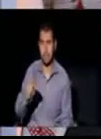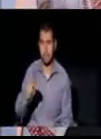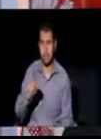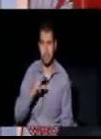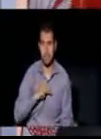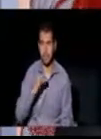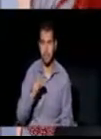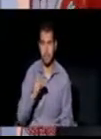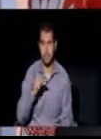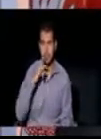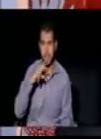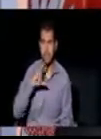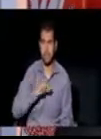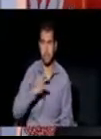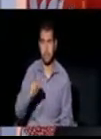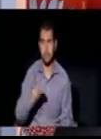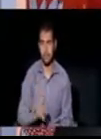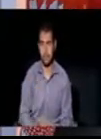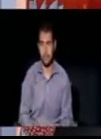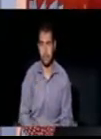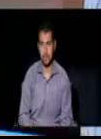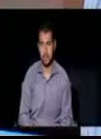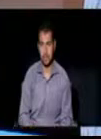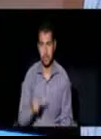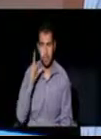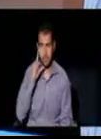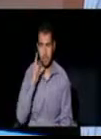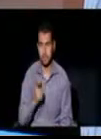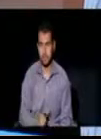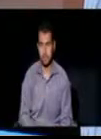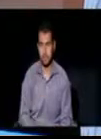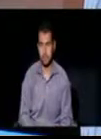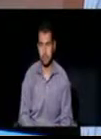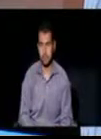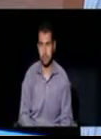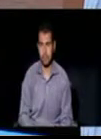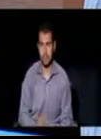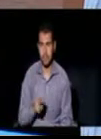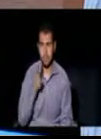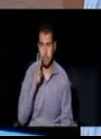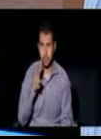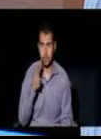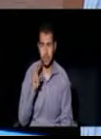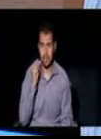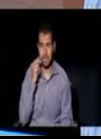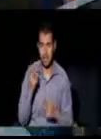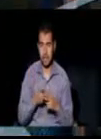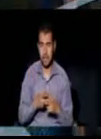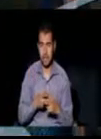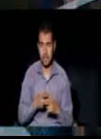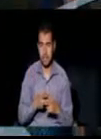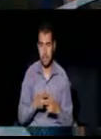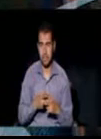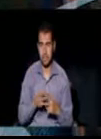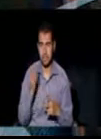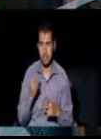احس ان انا زيهم. انت كمان يا قمر قولي لي ايه اللي شايفاه ناقص، او ايه اللي شايفاه من الناس تقصير تجاه الصم على